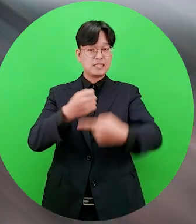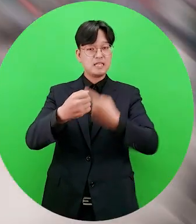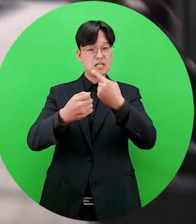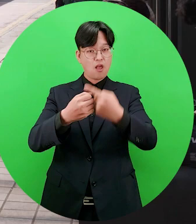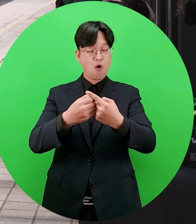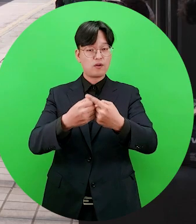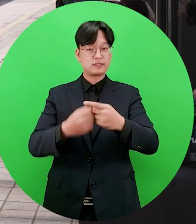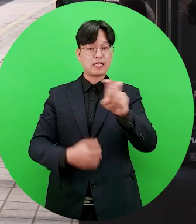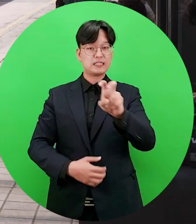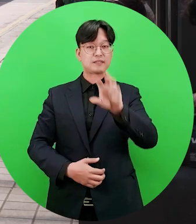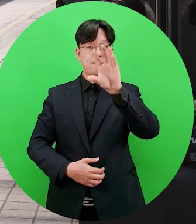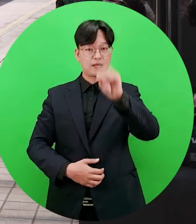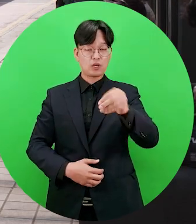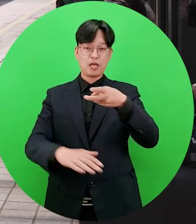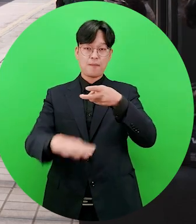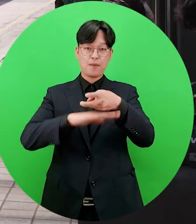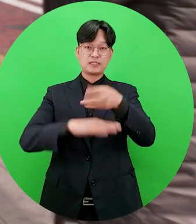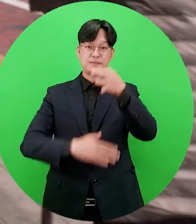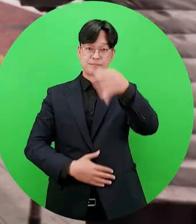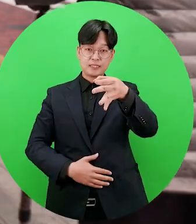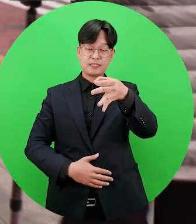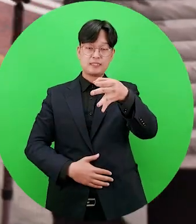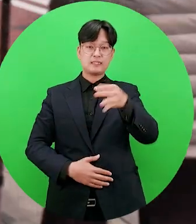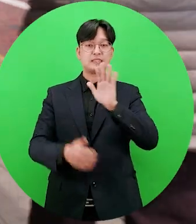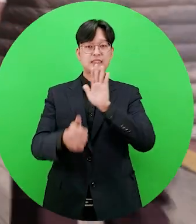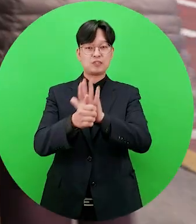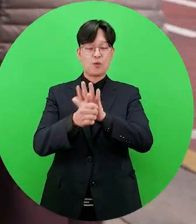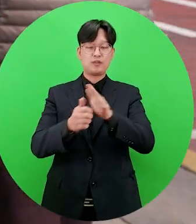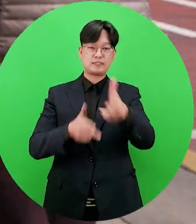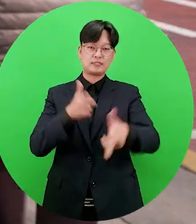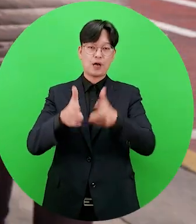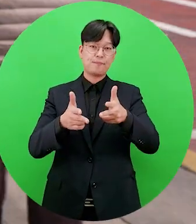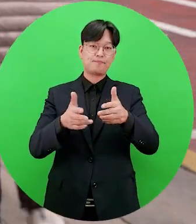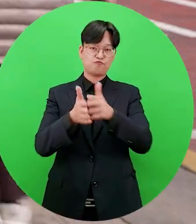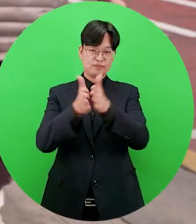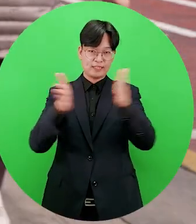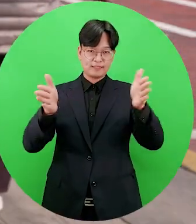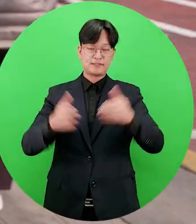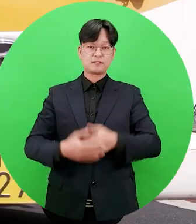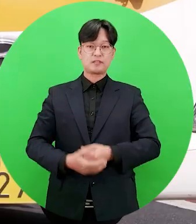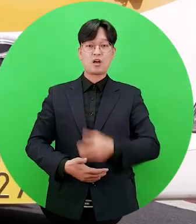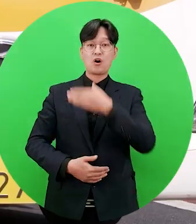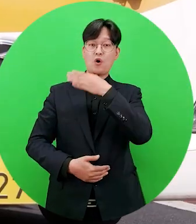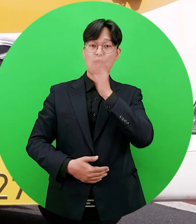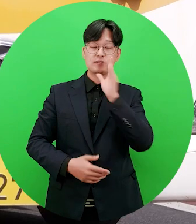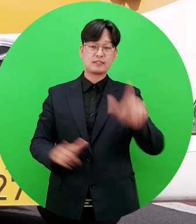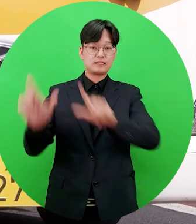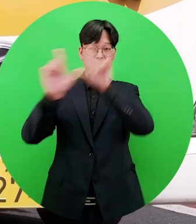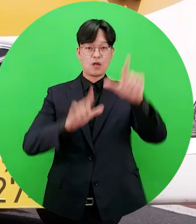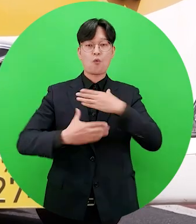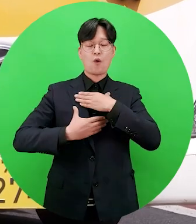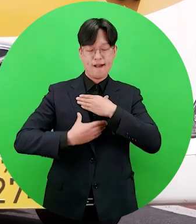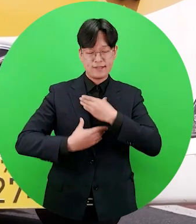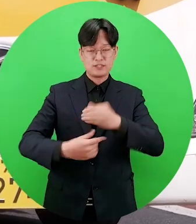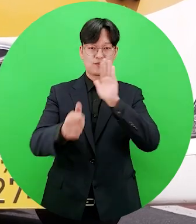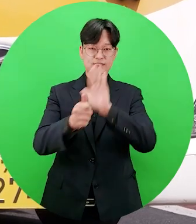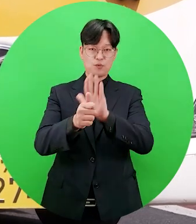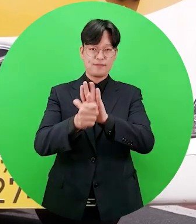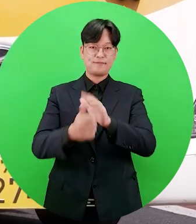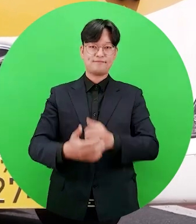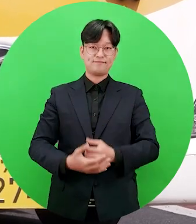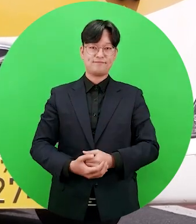최대 23만 원의 버스비를 지원하는 사업도 추진하여 어르신들의 생활 안정을 지원하겠습니다.